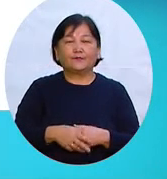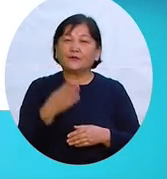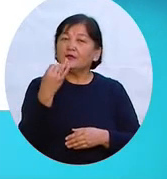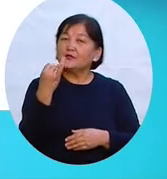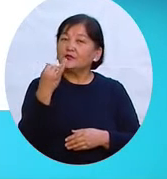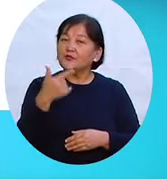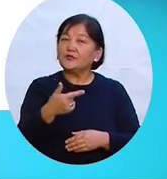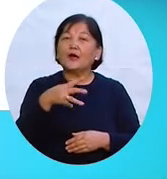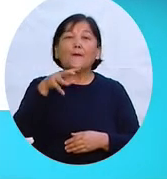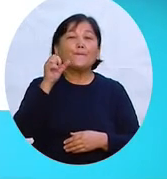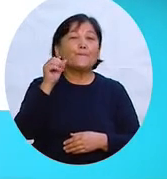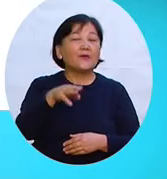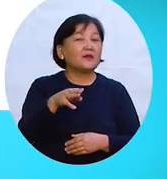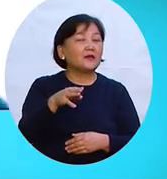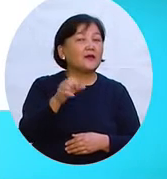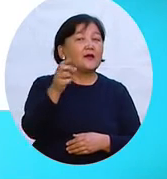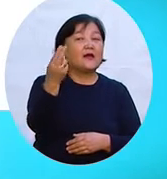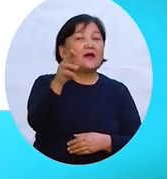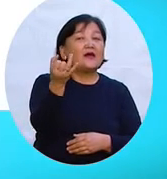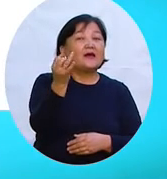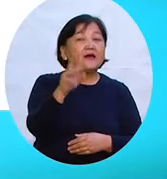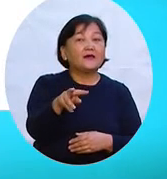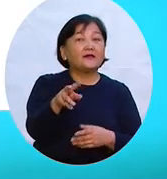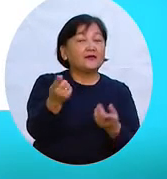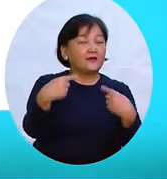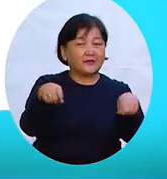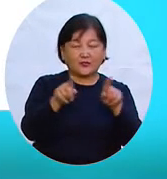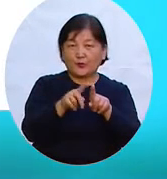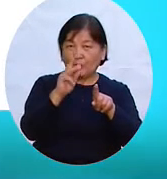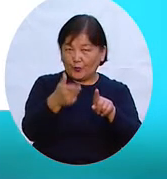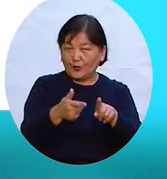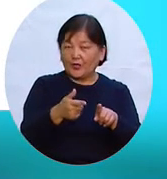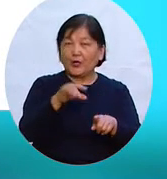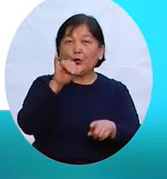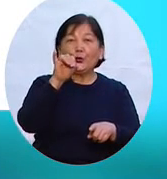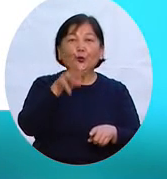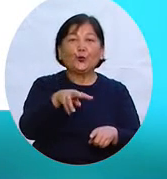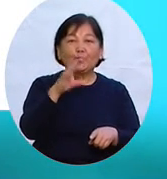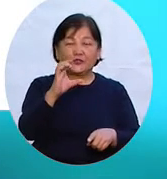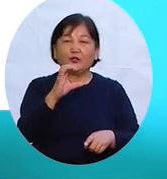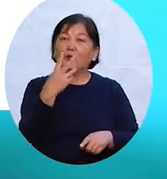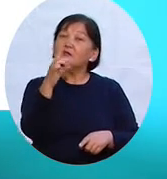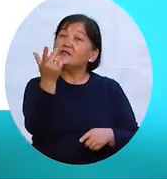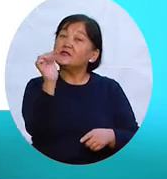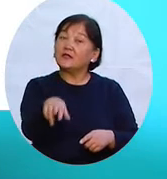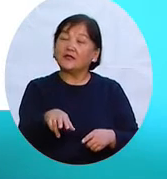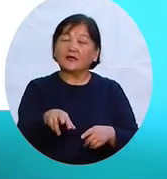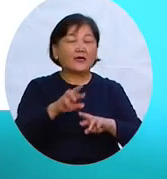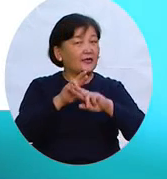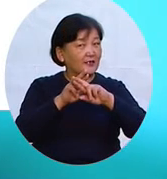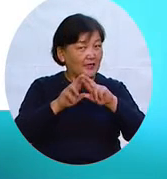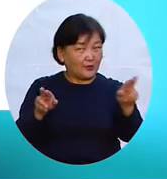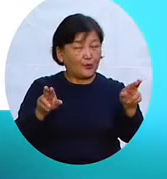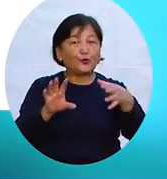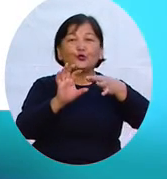шиг мэт адил гэсэн хэрэглүүрээр юмс үзэгдлийн аль нэг шинжийг ялгаруулан